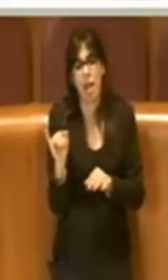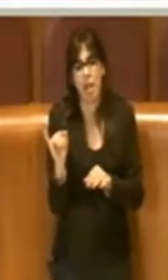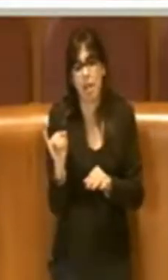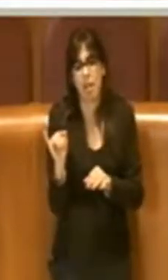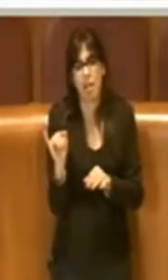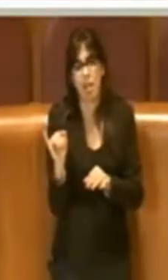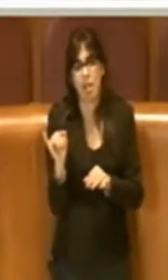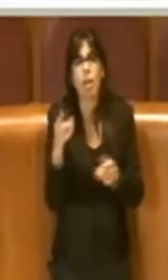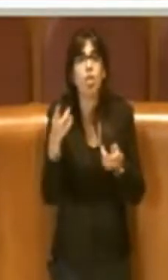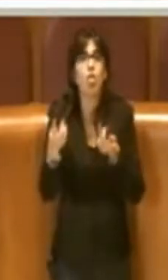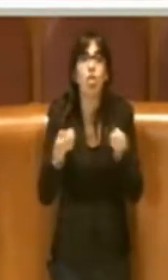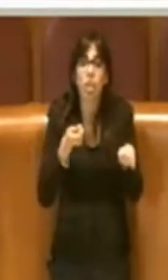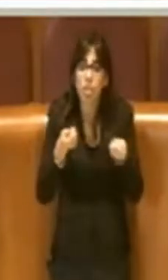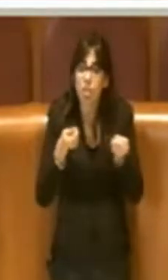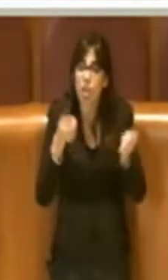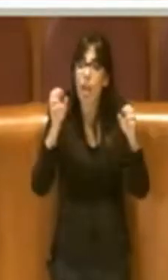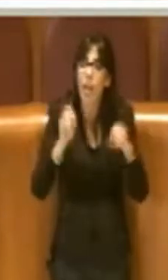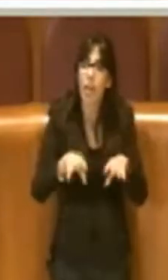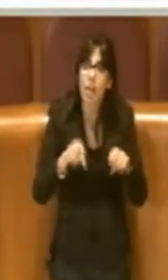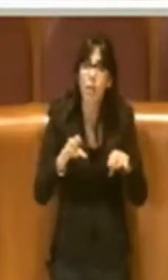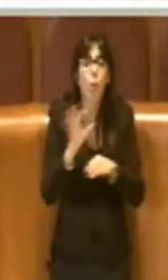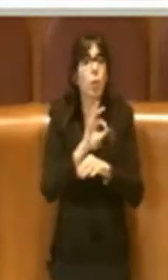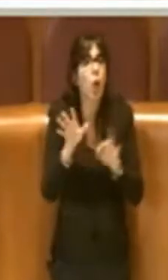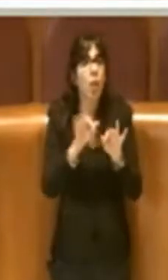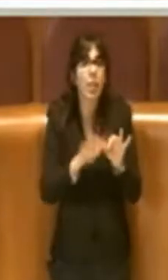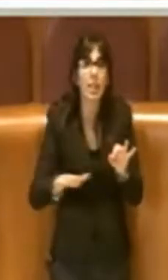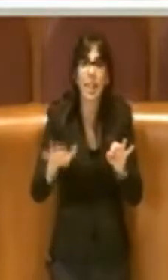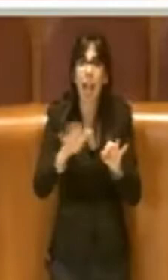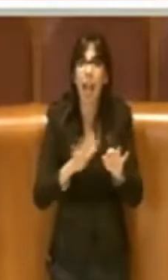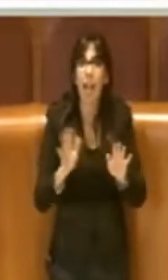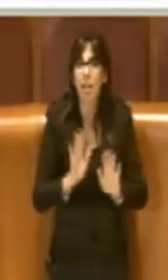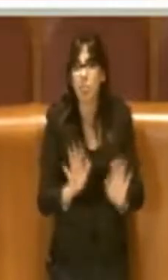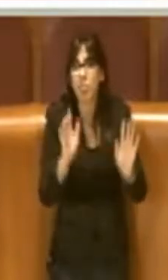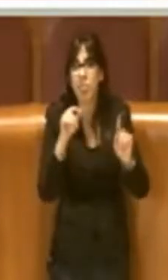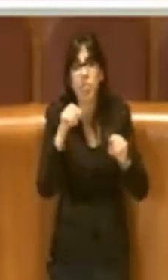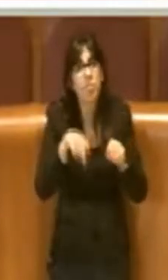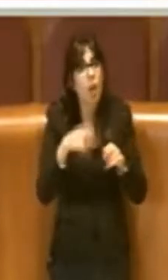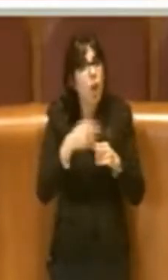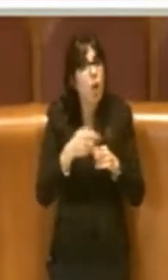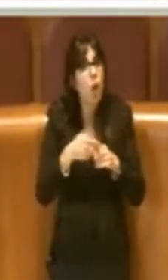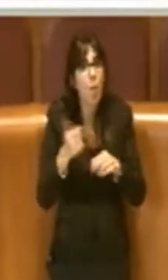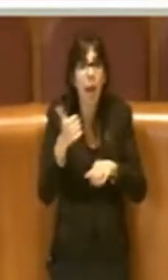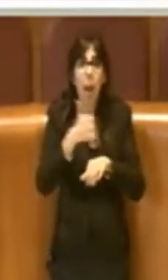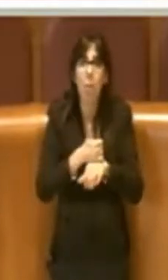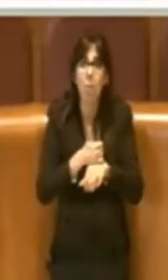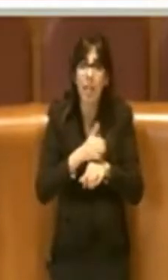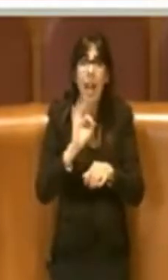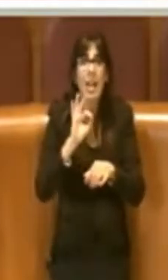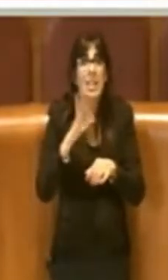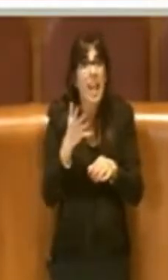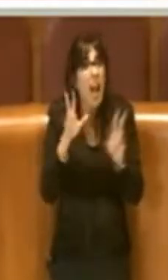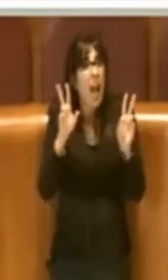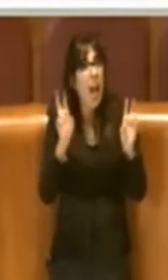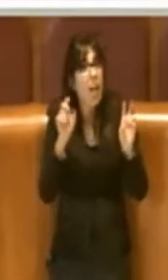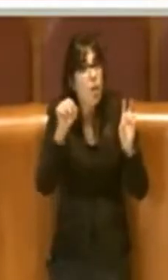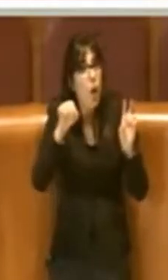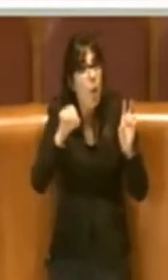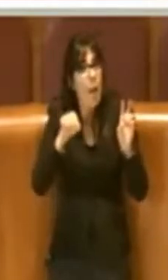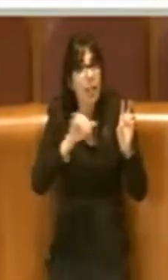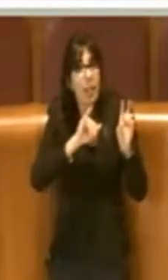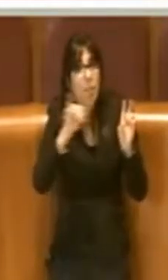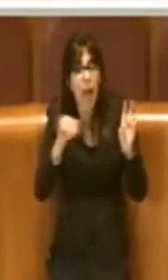la gestione dei rifiuti o delle terre a Roma Capitale. Io penso che